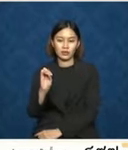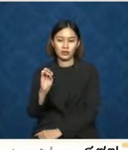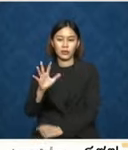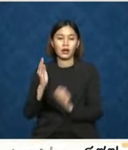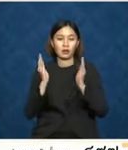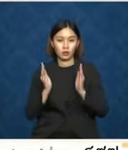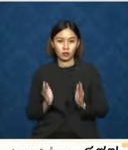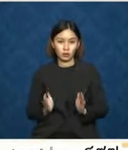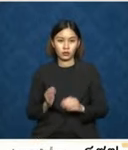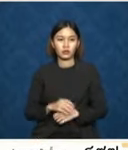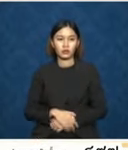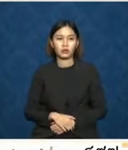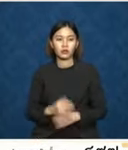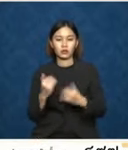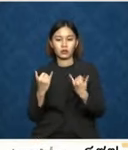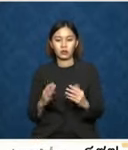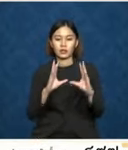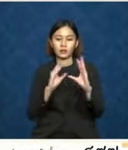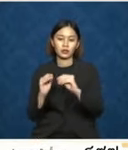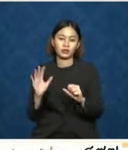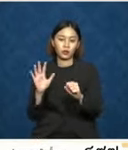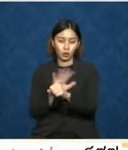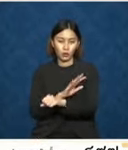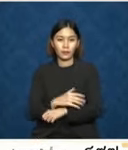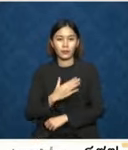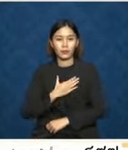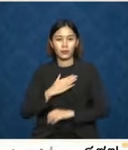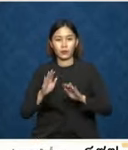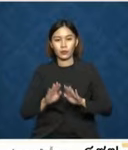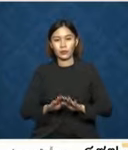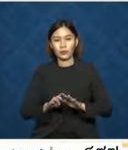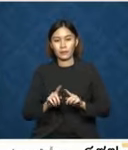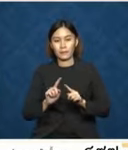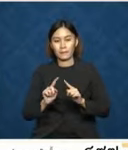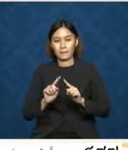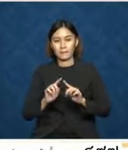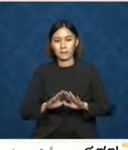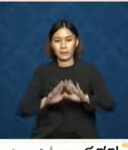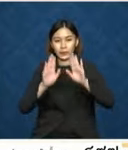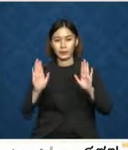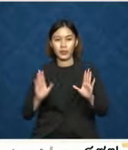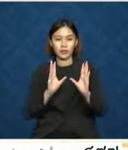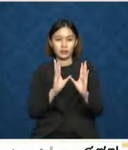ประชุมผมขออนุญาตเปิดการประชุมและดำเนินการประชุม